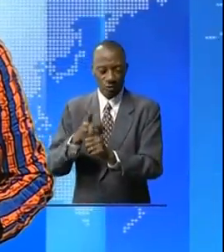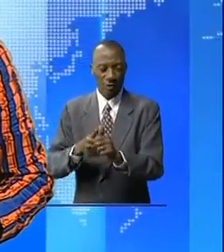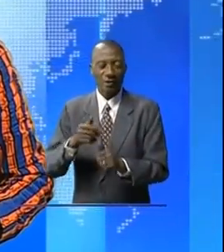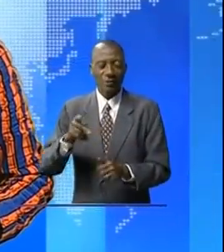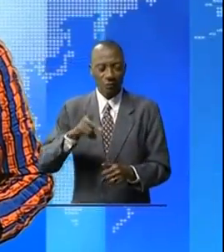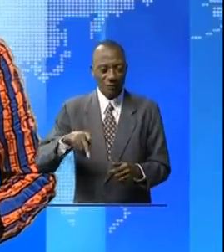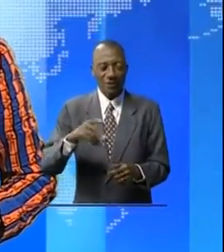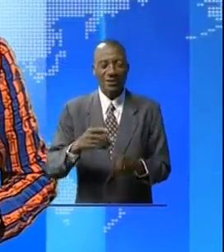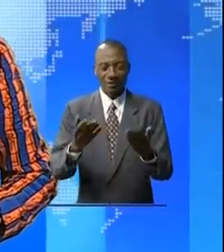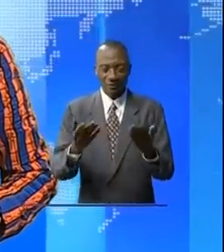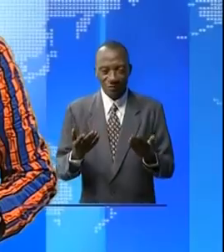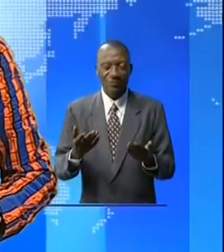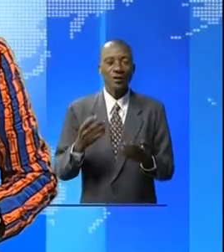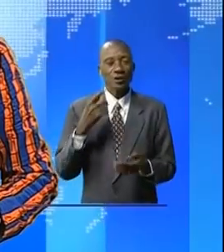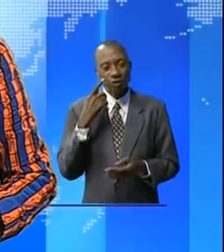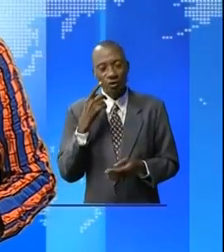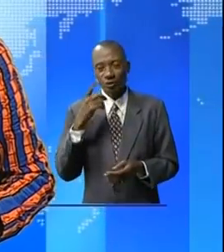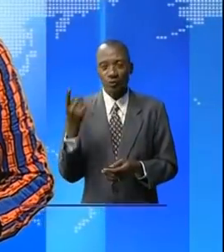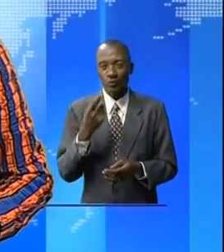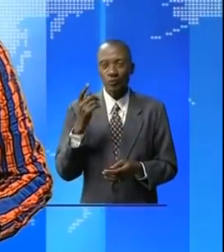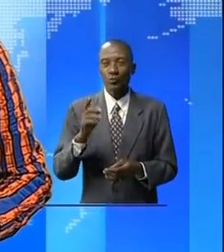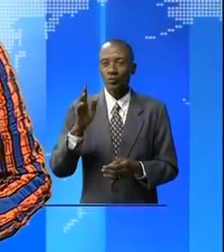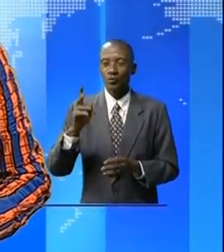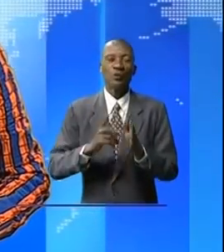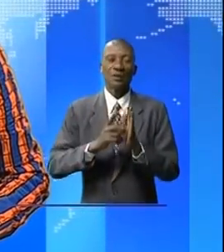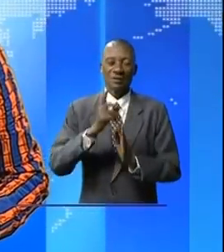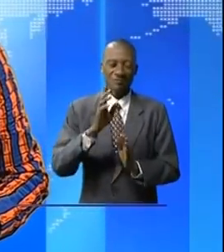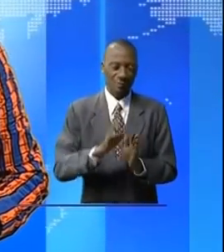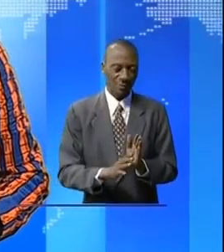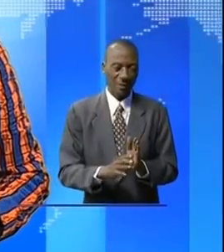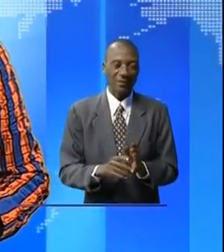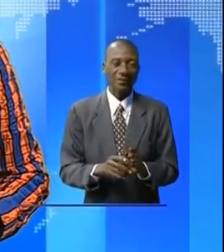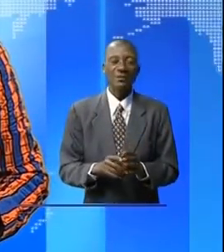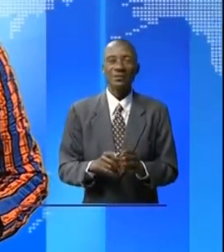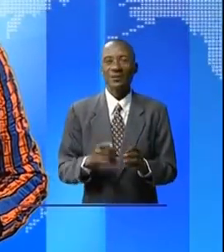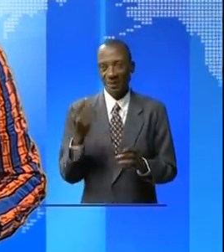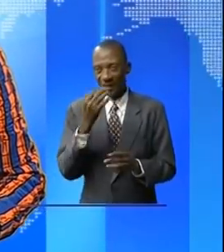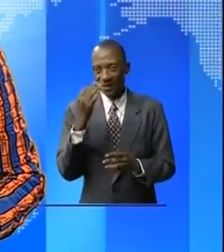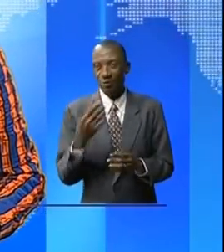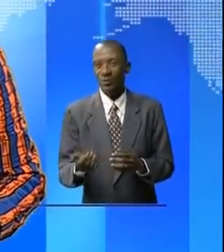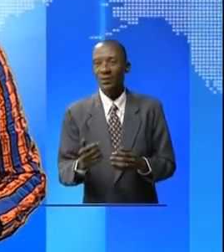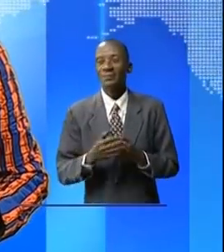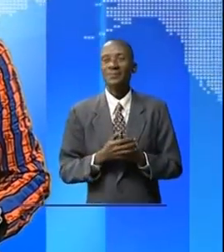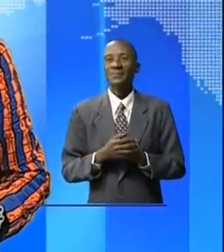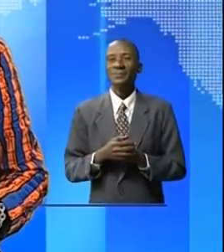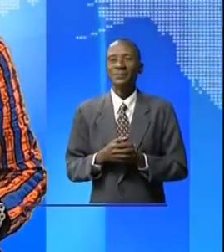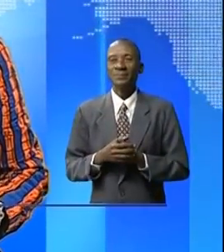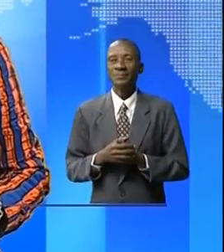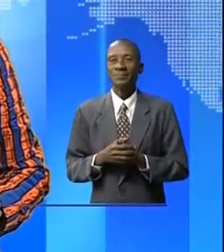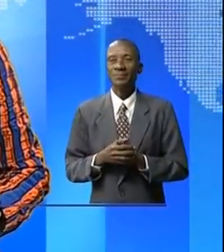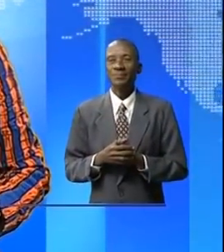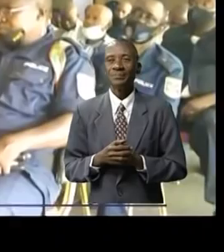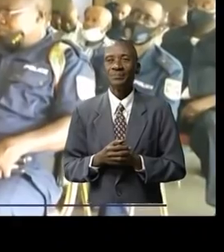des travaux en présence des responsables de la DGDRAD de la province du Kwilu. C'est un reportage de la RTNC